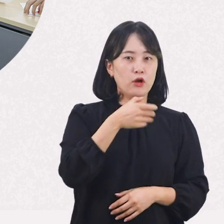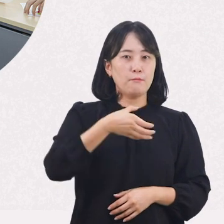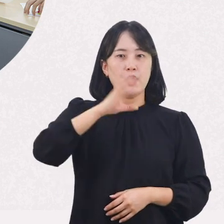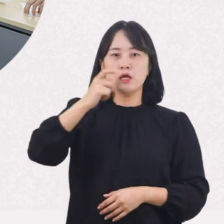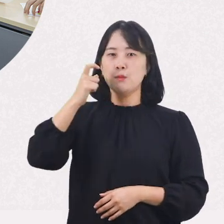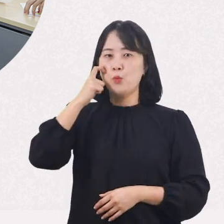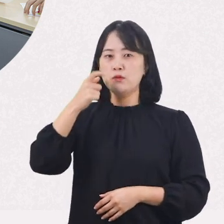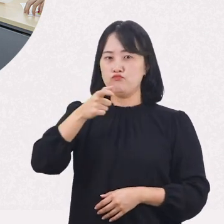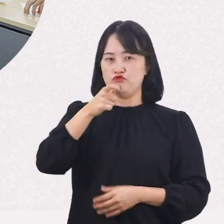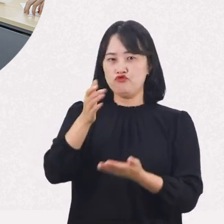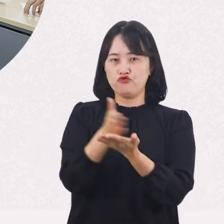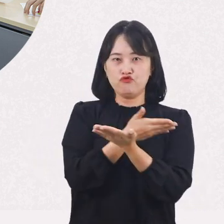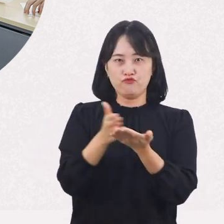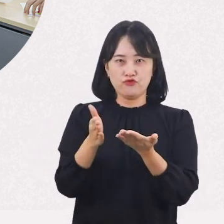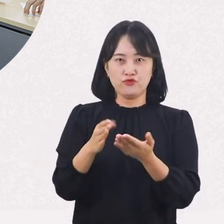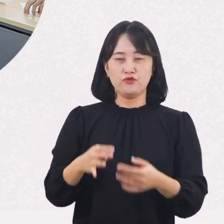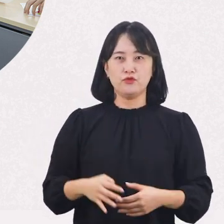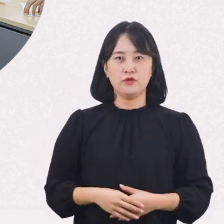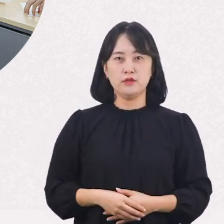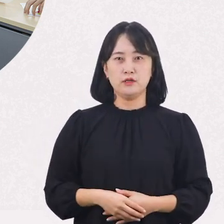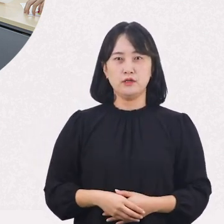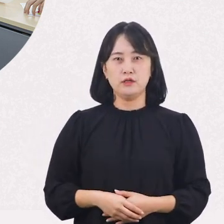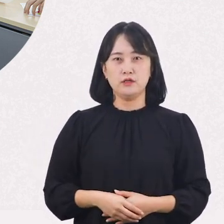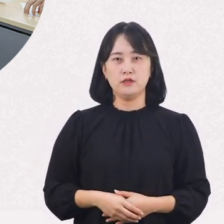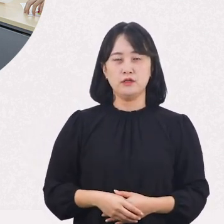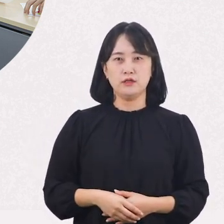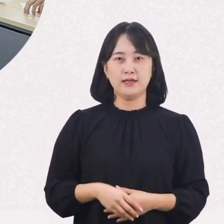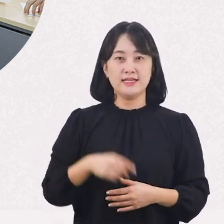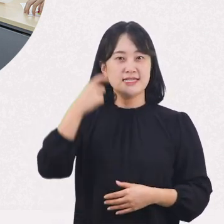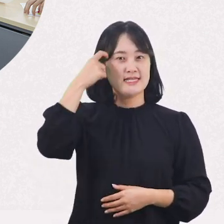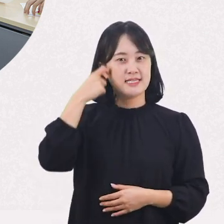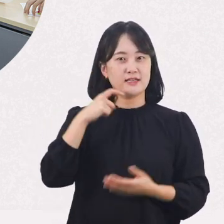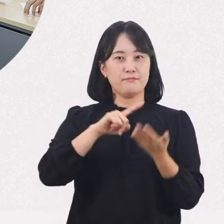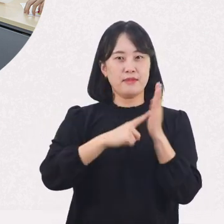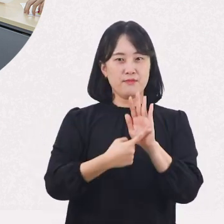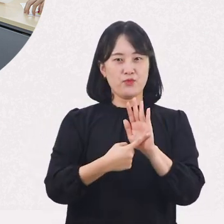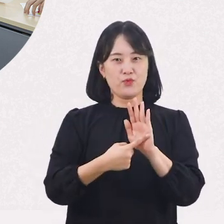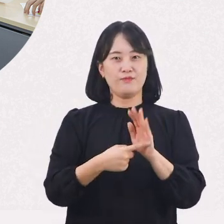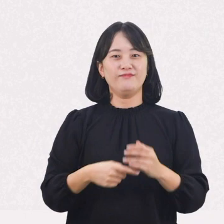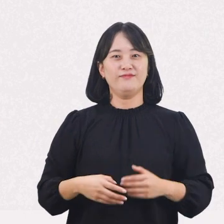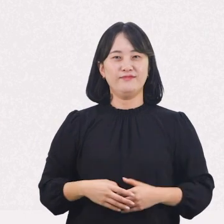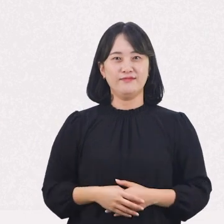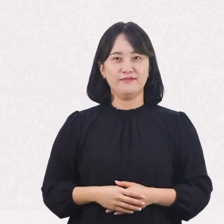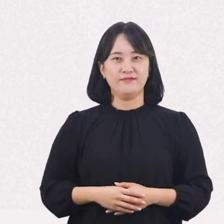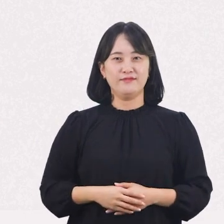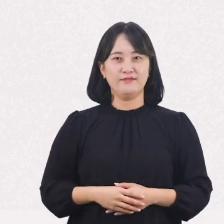물을 구분해보고 물 깃는 과정에서 느낀 점을 발표하는 활동을 하였습니다.